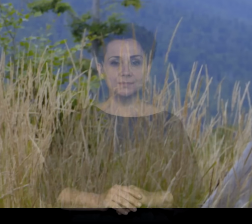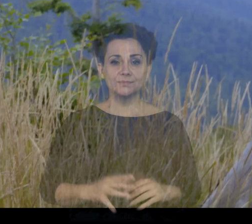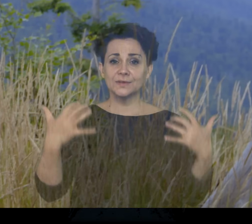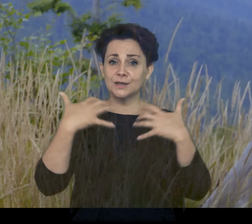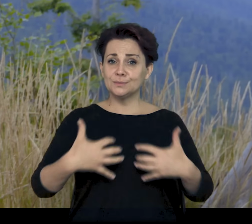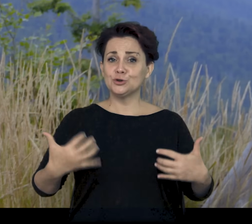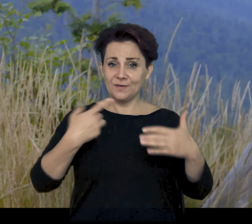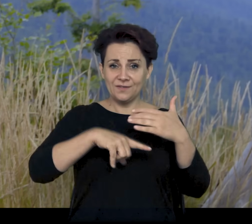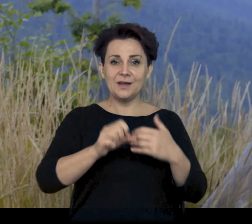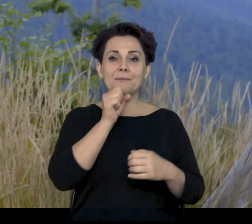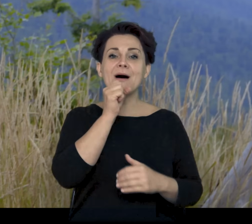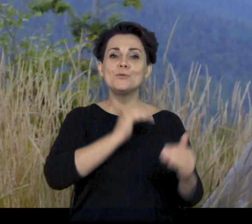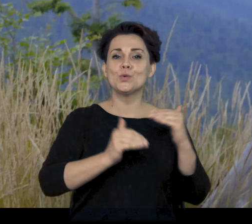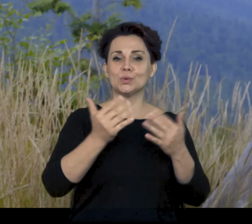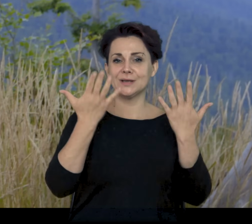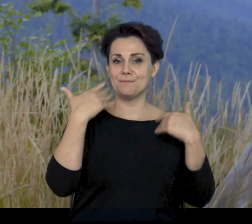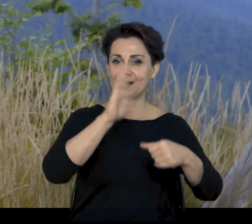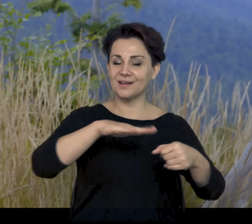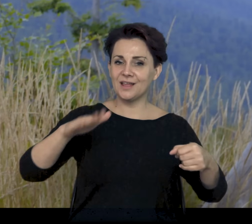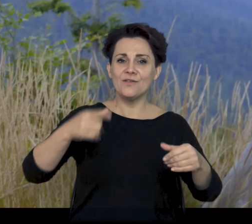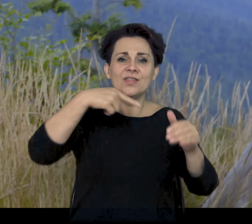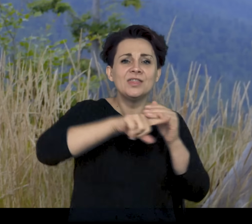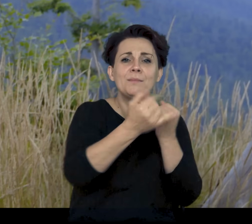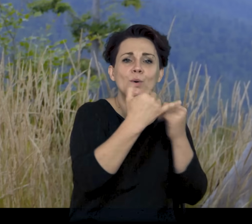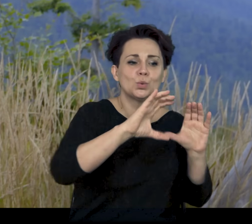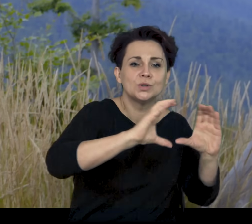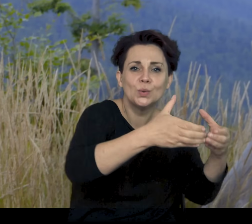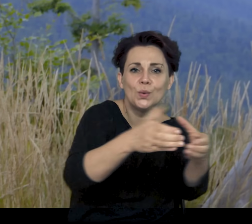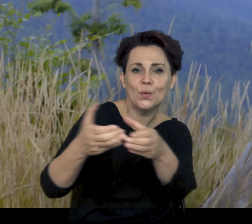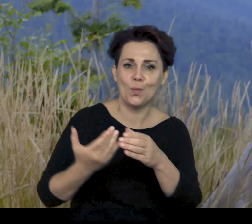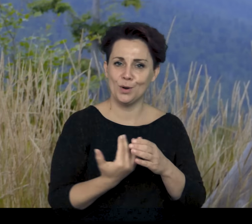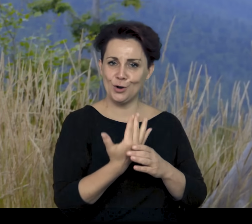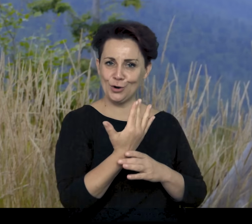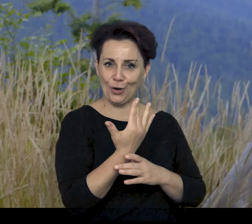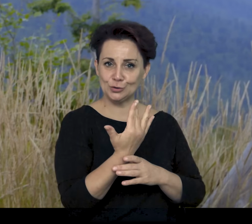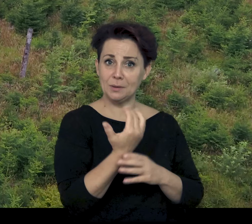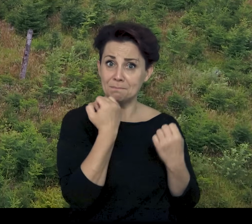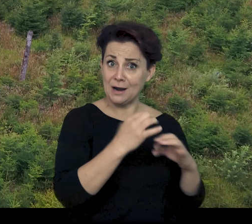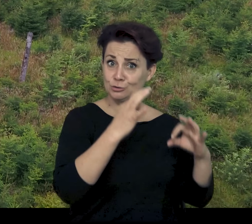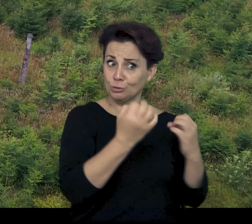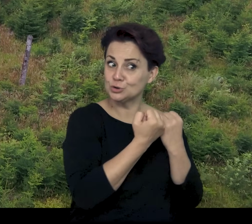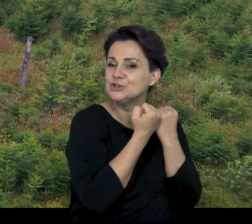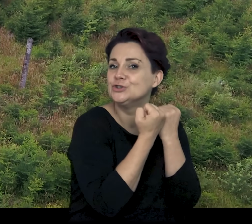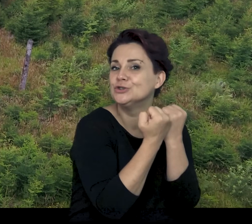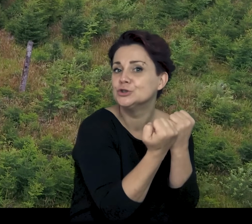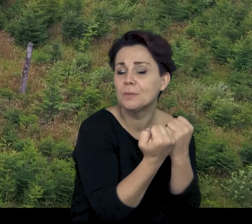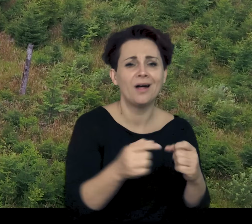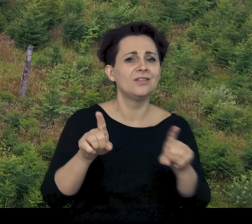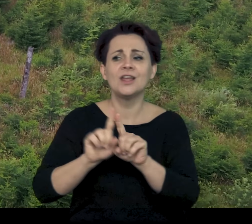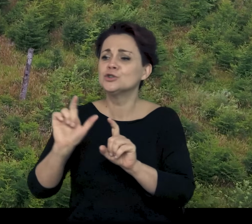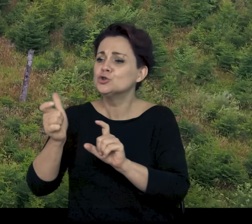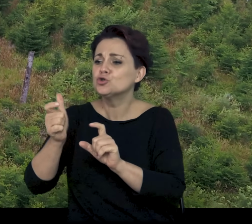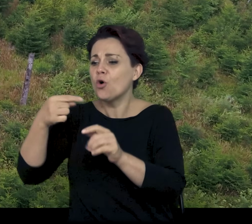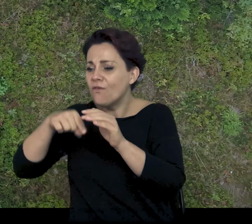Przyrodę Babiogórskiego Parku Narodowego budują różne ekosystemy. Te, które zachowały się bardzo dobrze i te, które